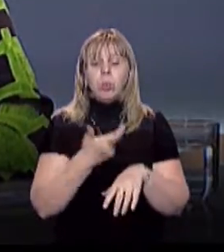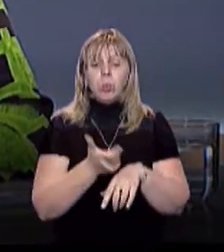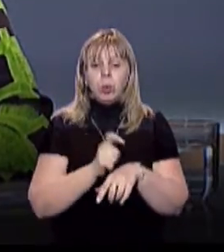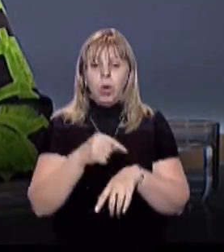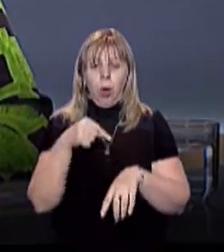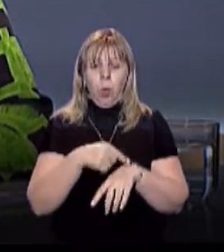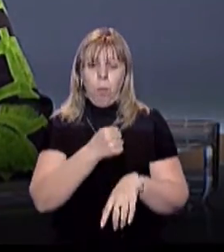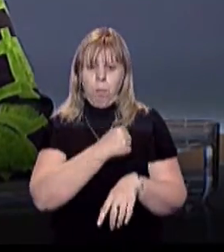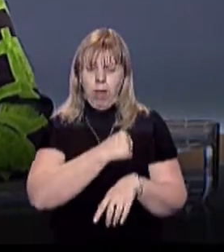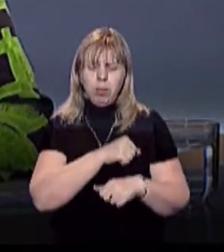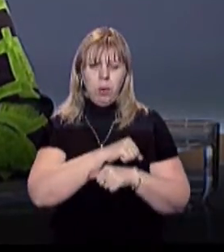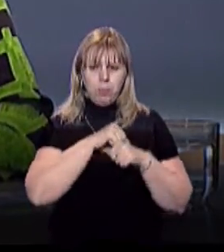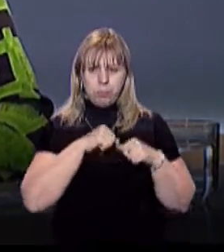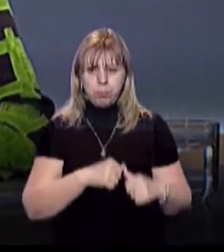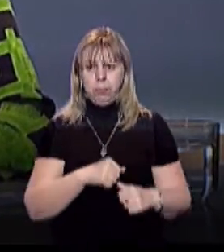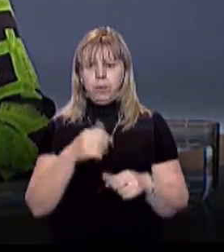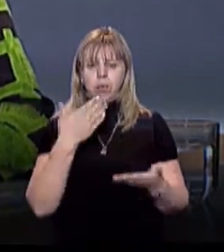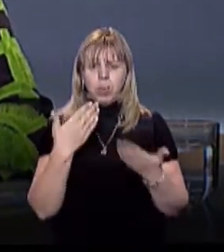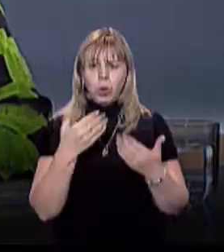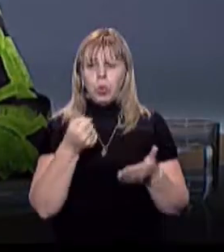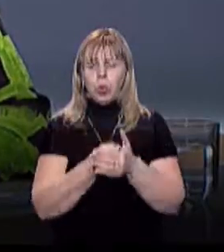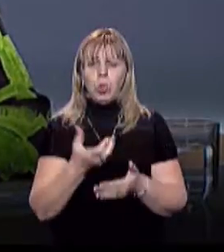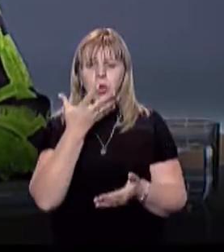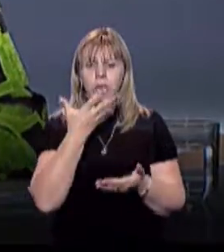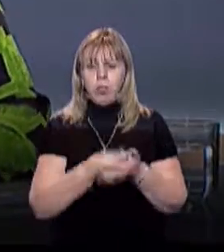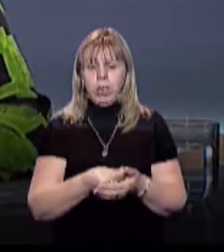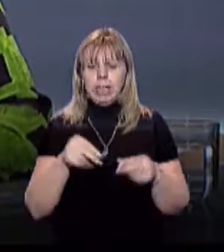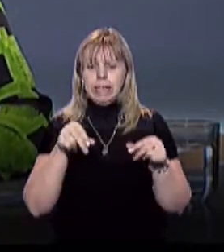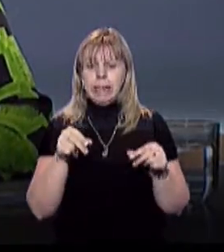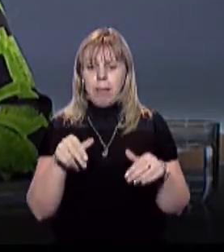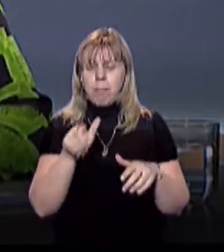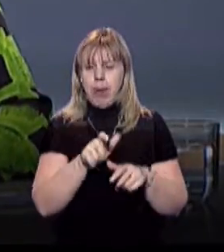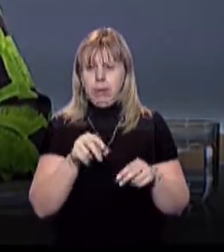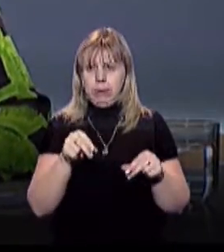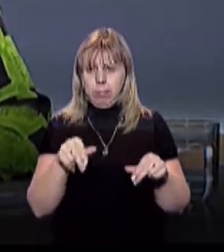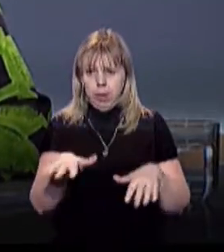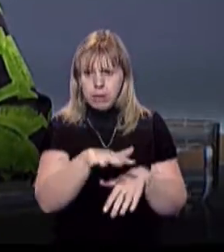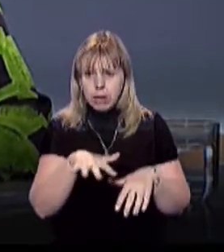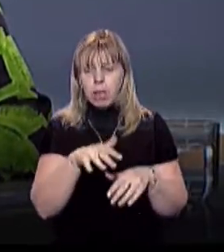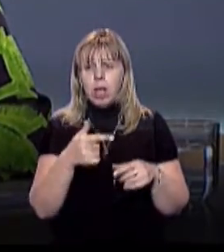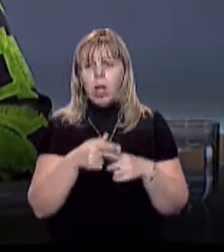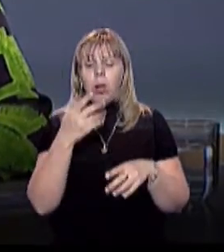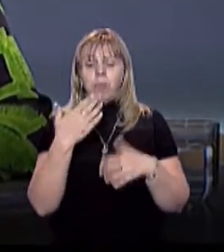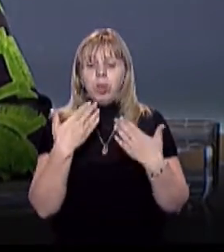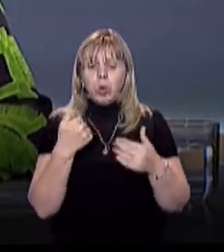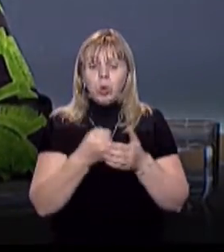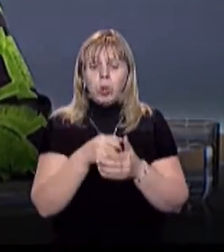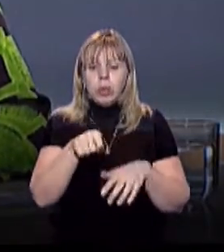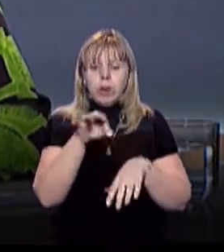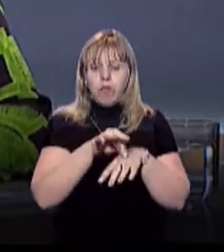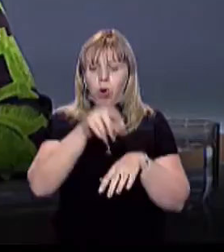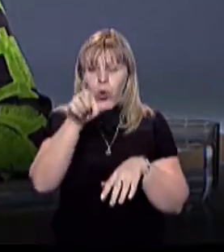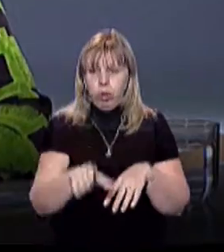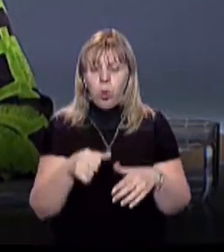дуже милосердно по відношенню до своїх земляків, по відношенню до тих хворих, куди піде ця